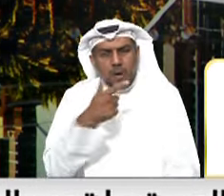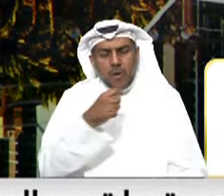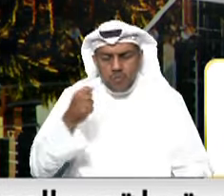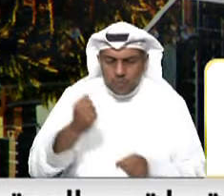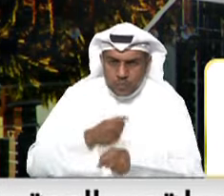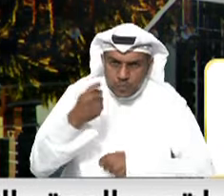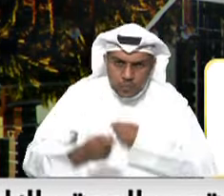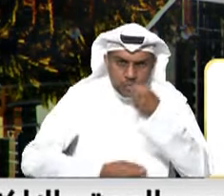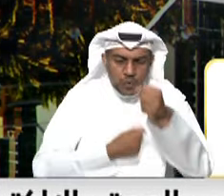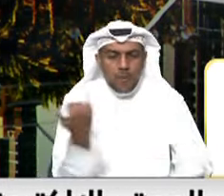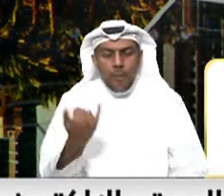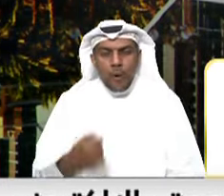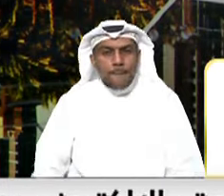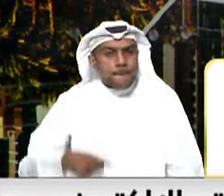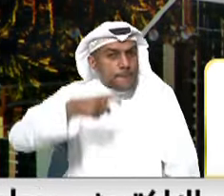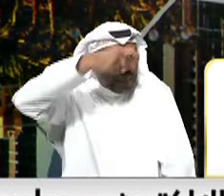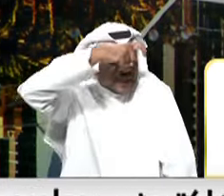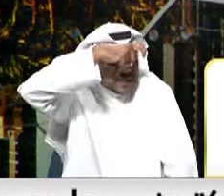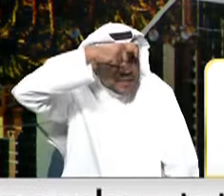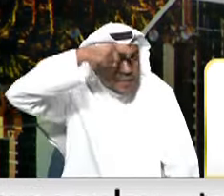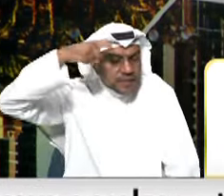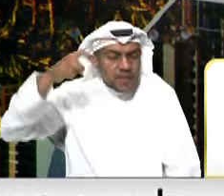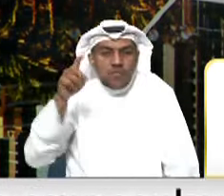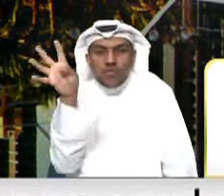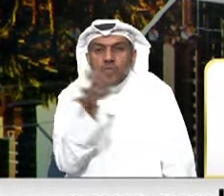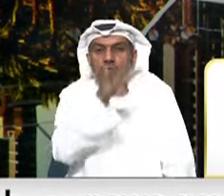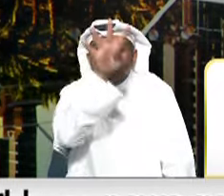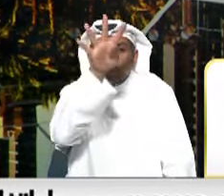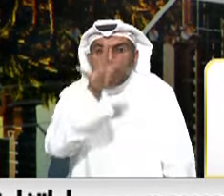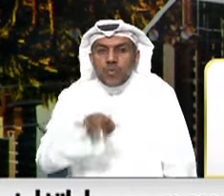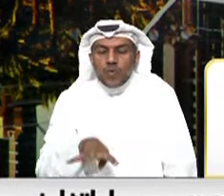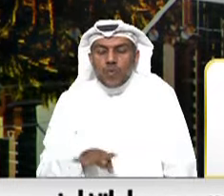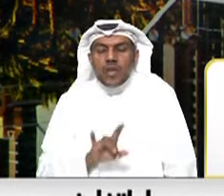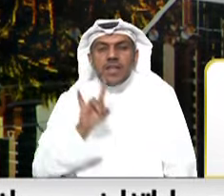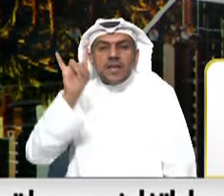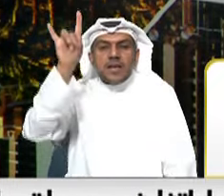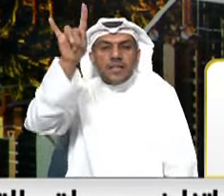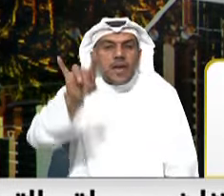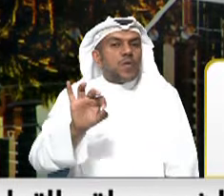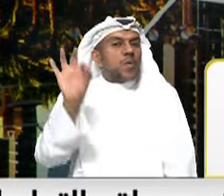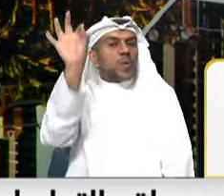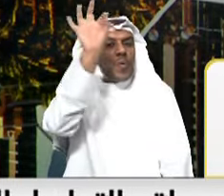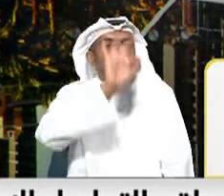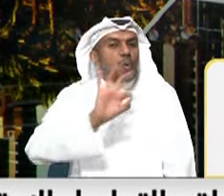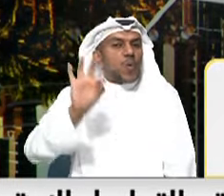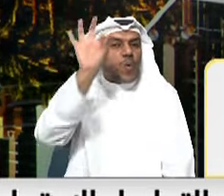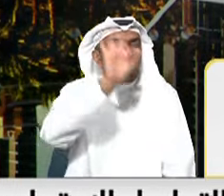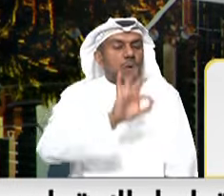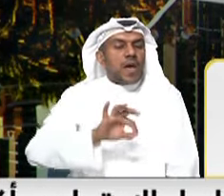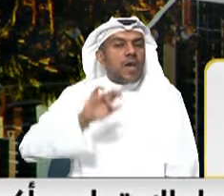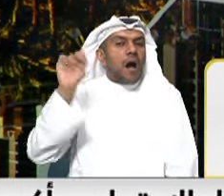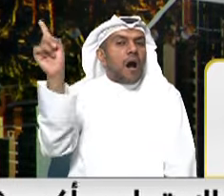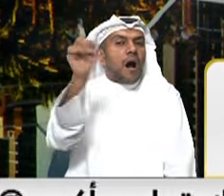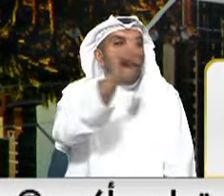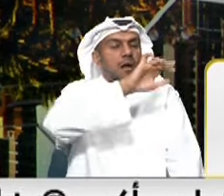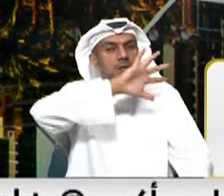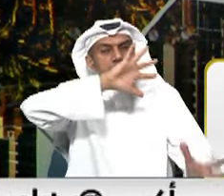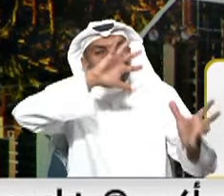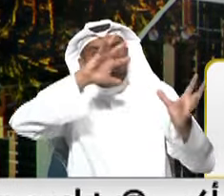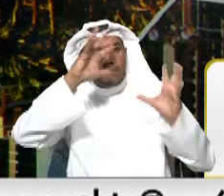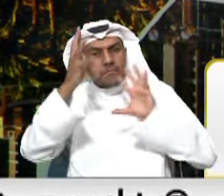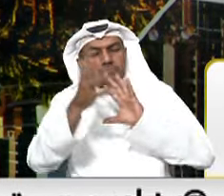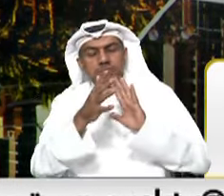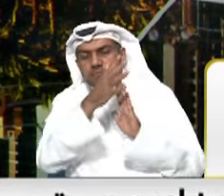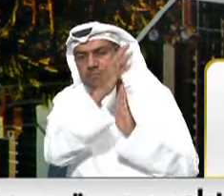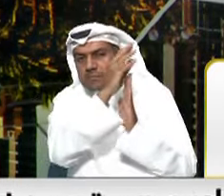أسطولها لموسم الصيف، حيث قامت بوضع خطة وجهات السفر للعديد من بلدان العالم وتوفير كل سبل